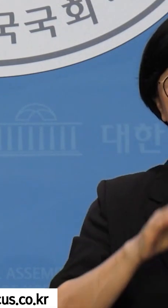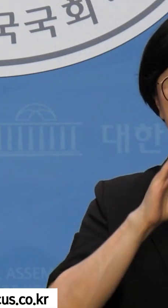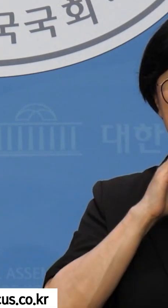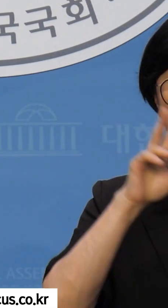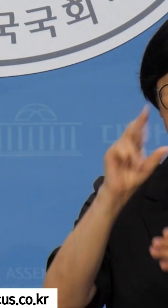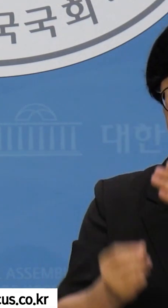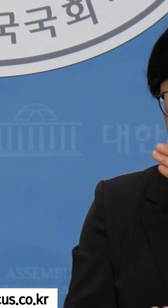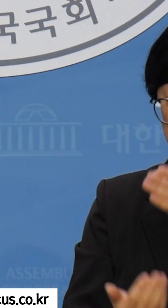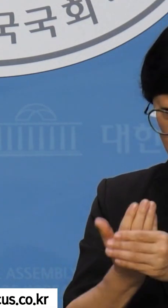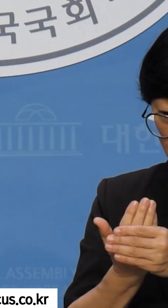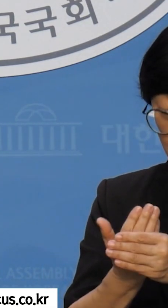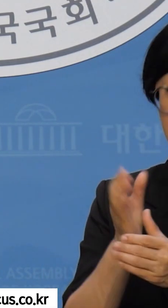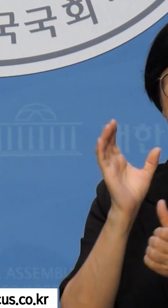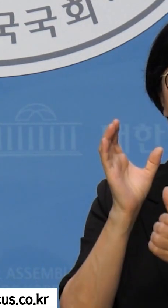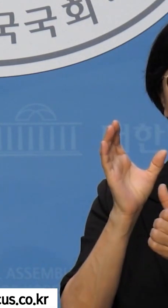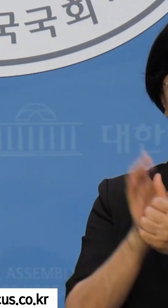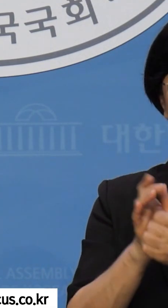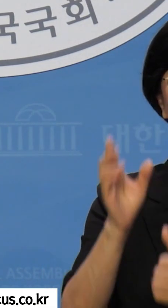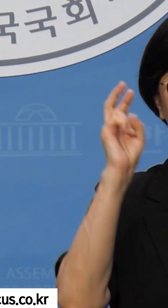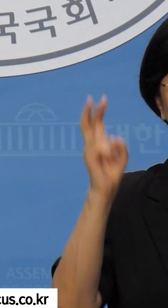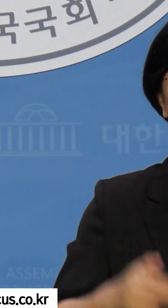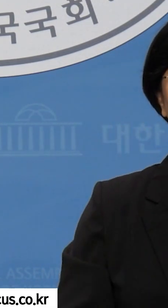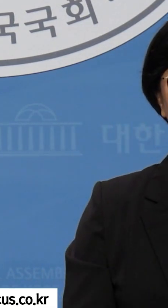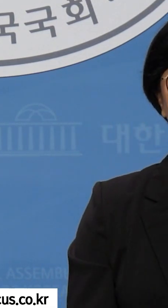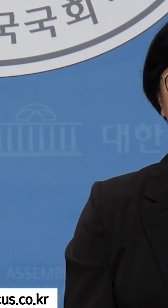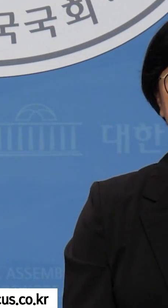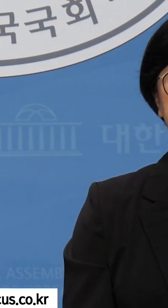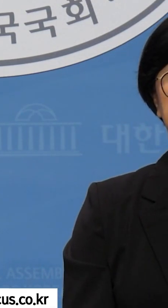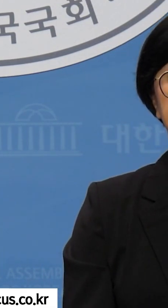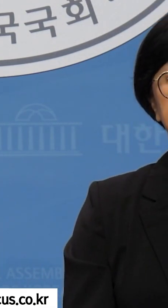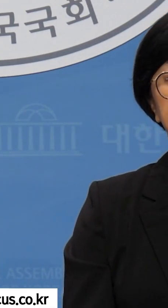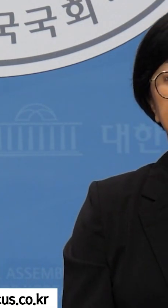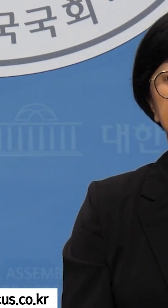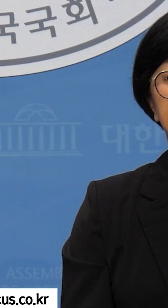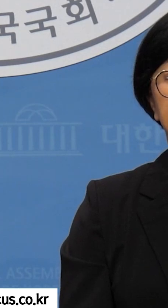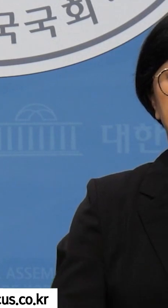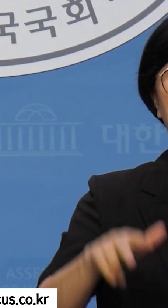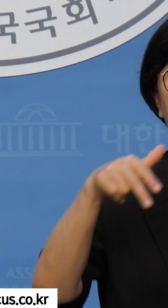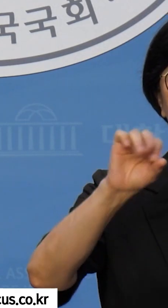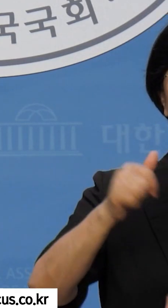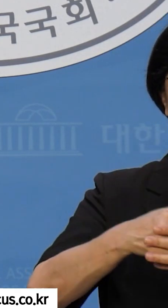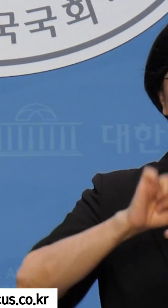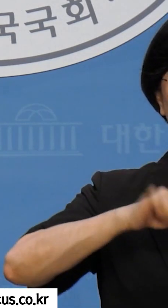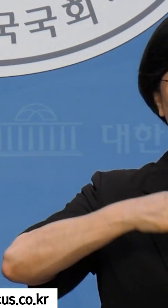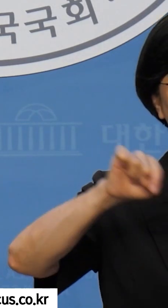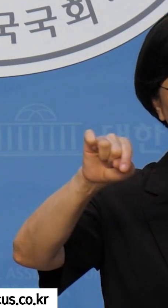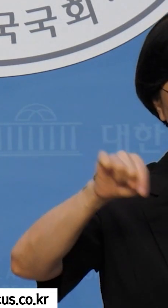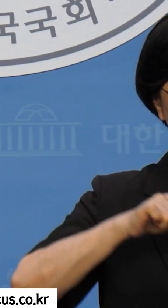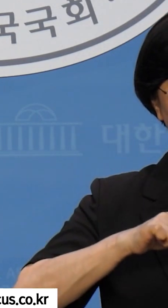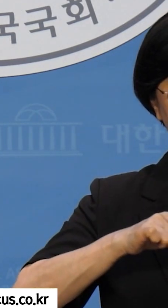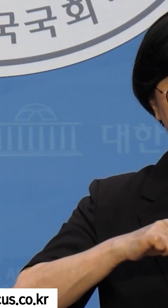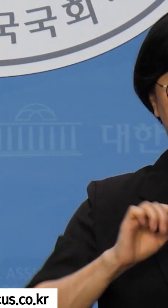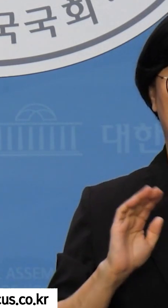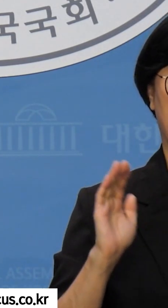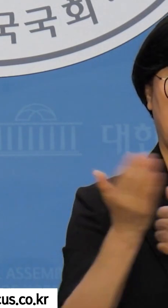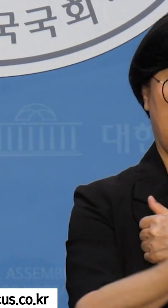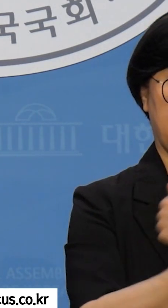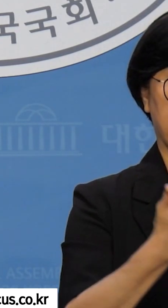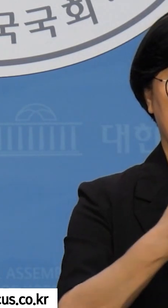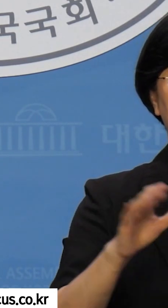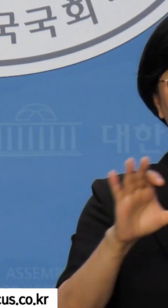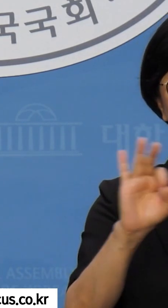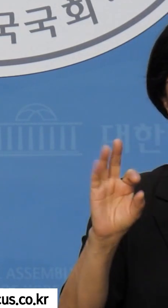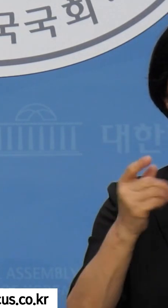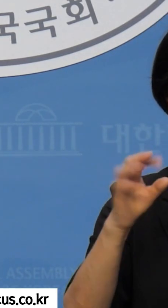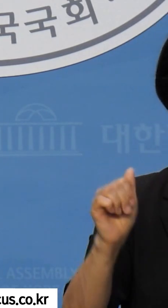낼 사람으로밖에 보이질 않습니다. 전두환 독재 정권을 옹호하다 못해 매국노